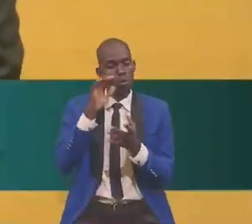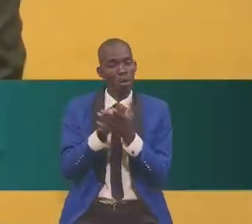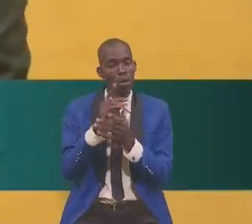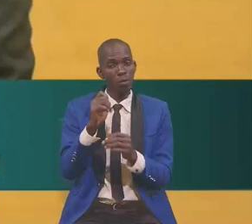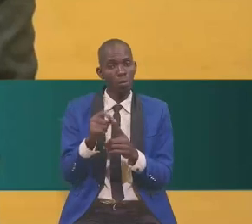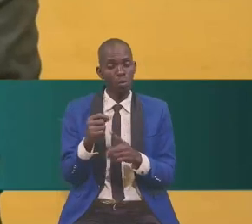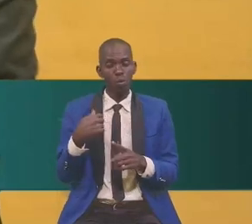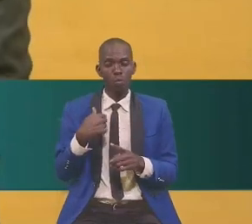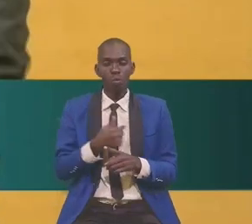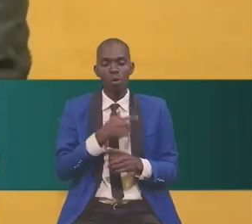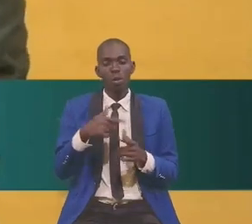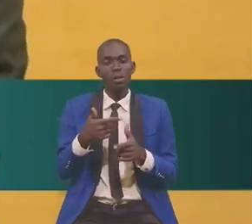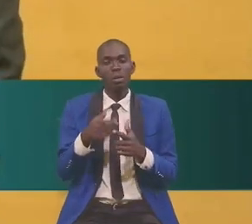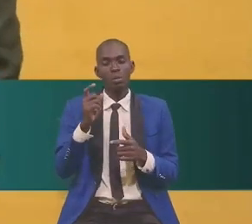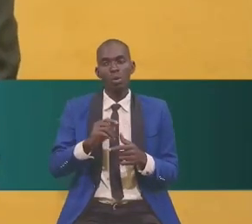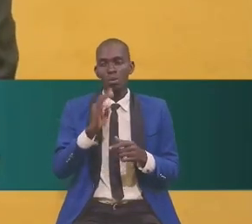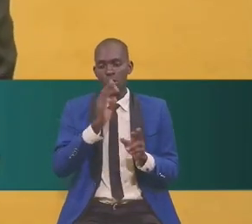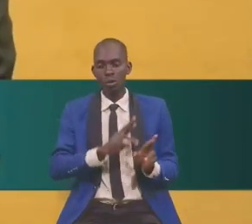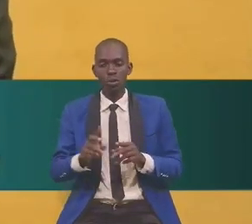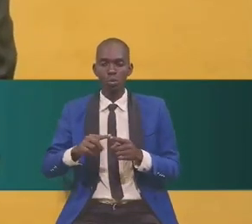la proclamation, le prix